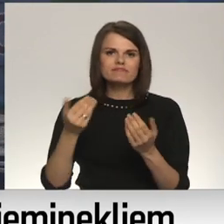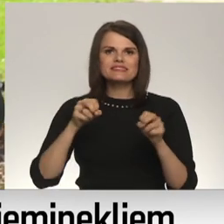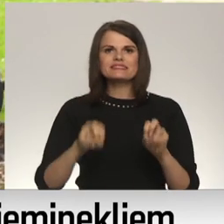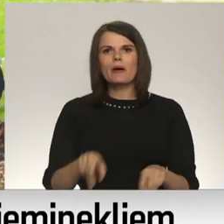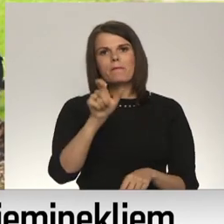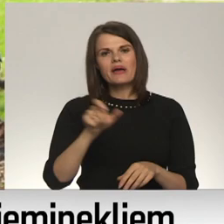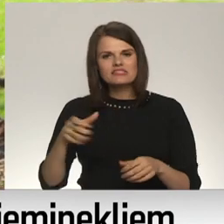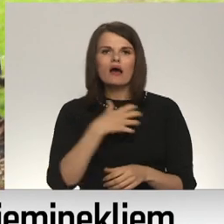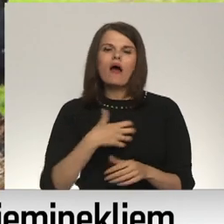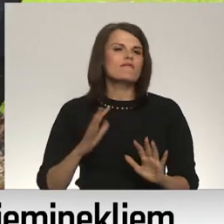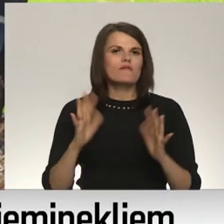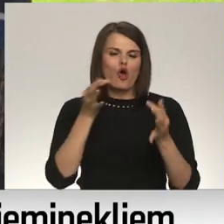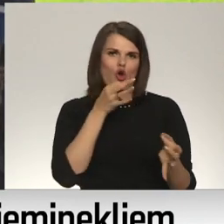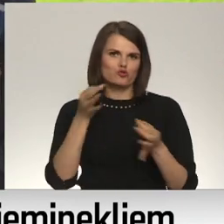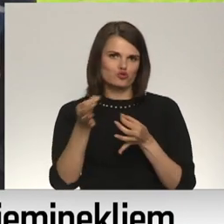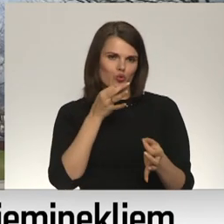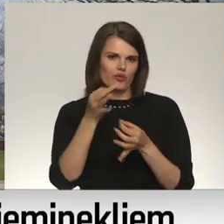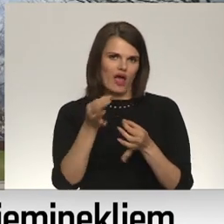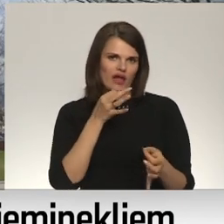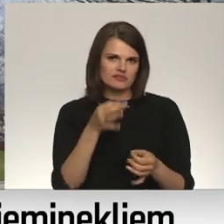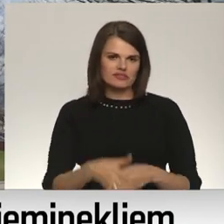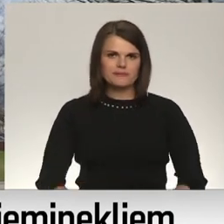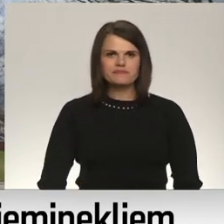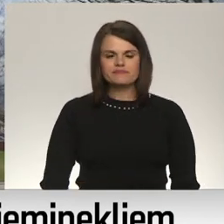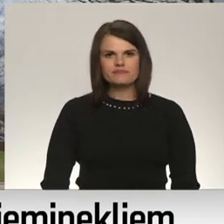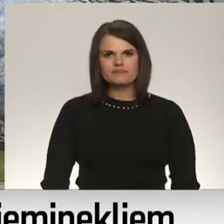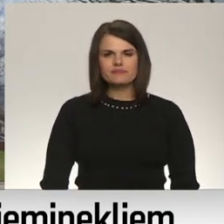konsultācijām. Diāna Aboltiņa, Mikus Andersons, Zemgales reģionālā televīzija.